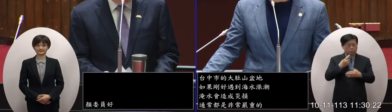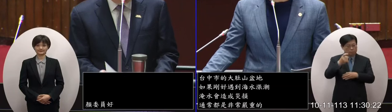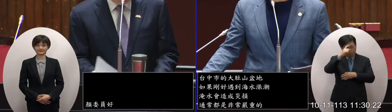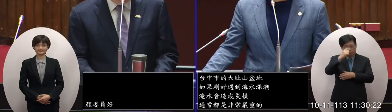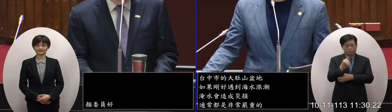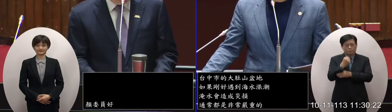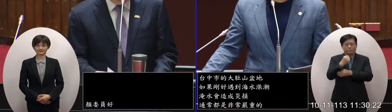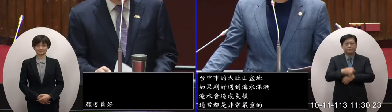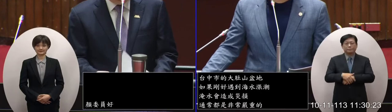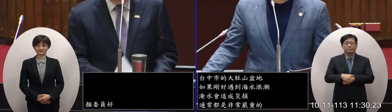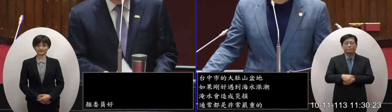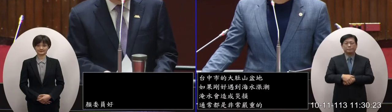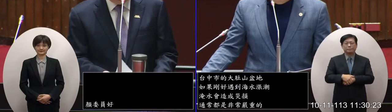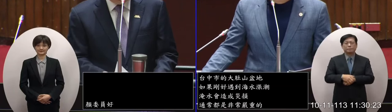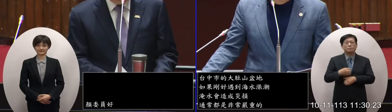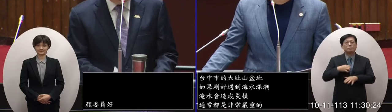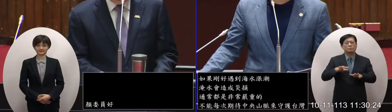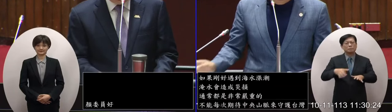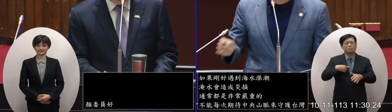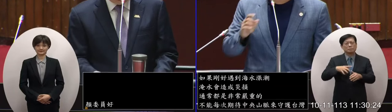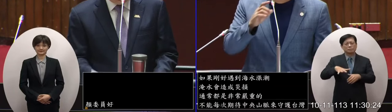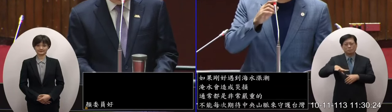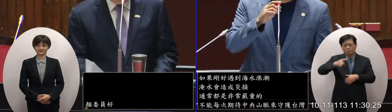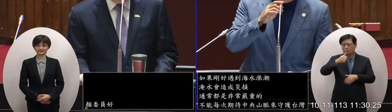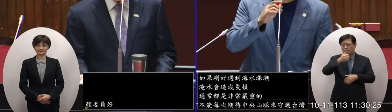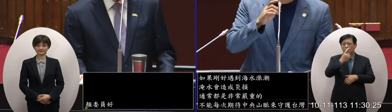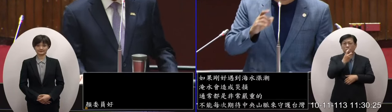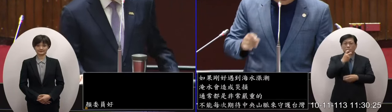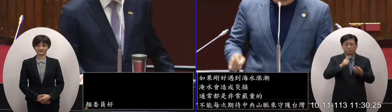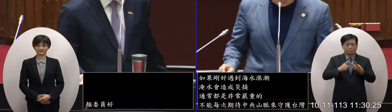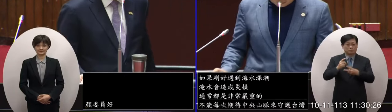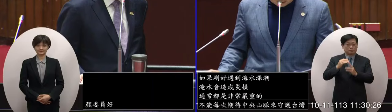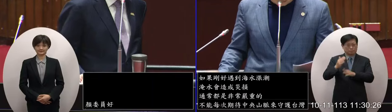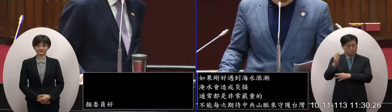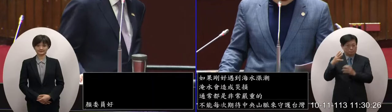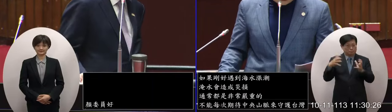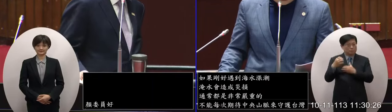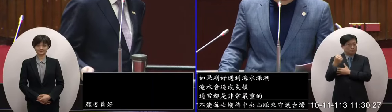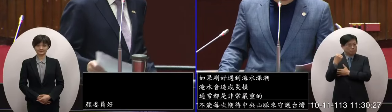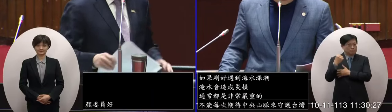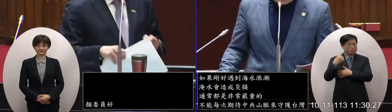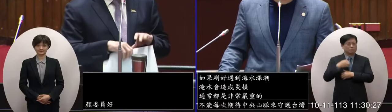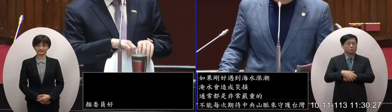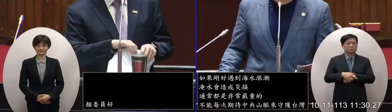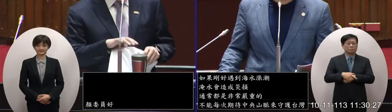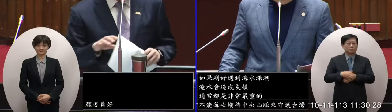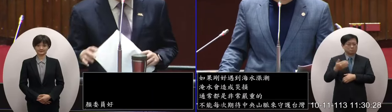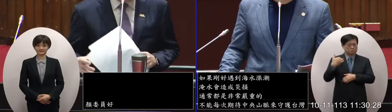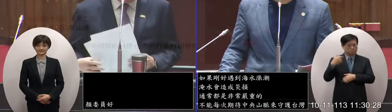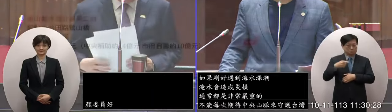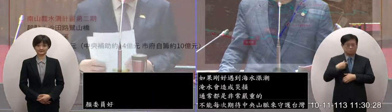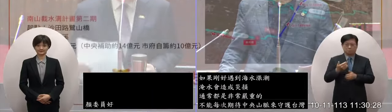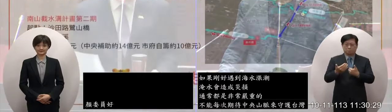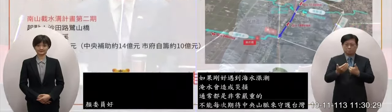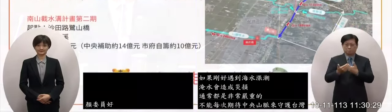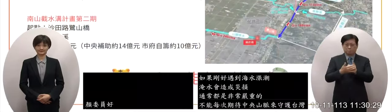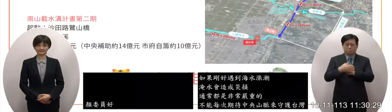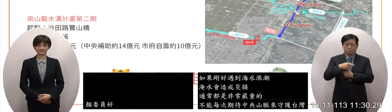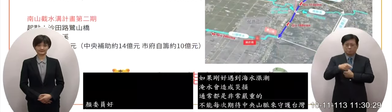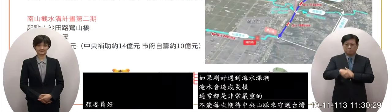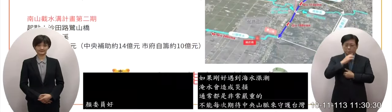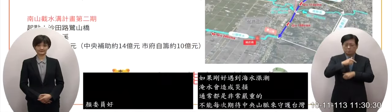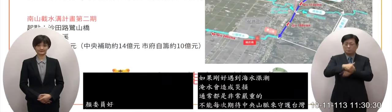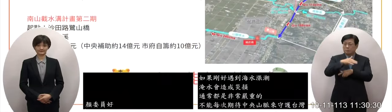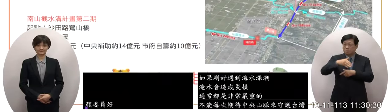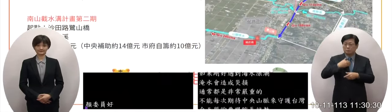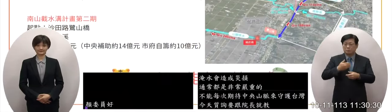持哦。那本席在这边要先感谢中央跟市府过去共同的努力，让这个南山节水沟一期、二